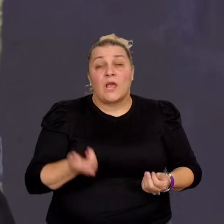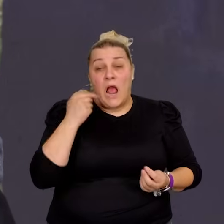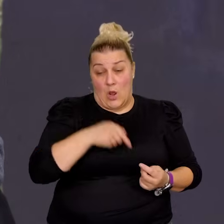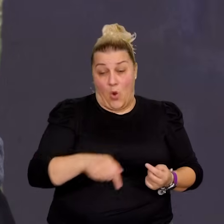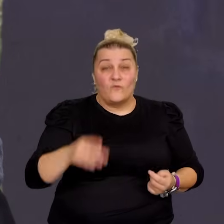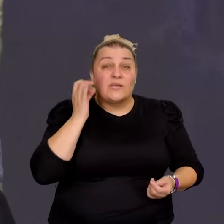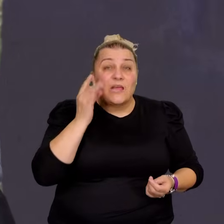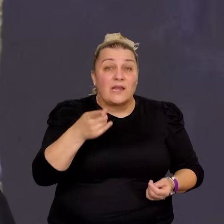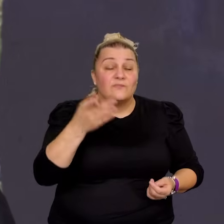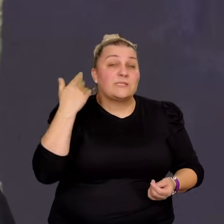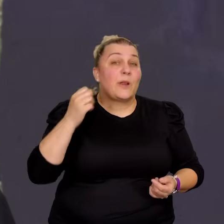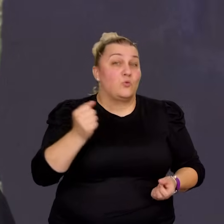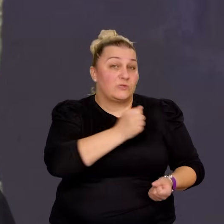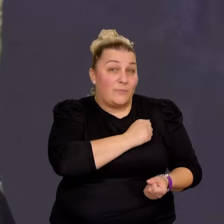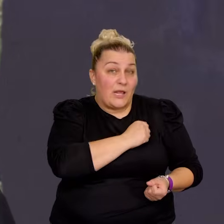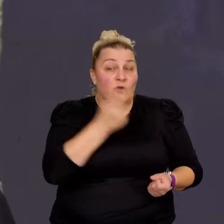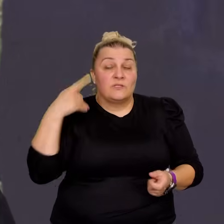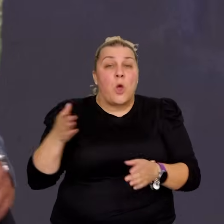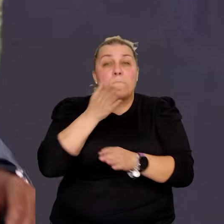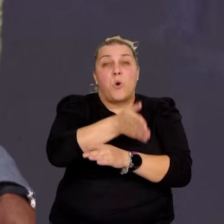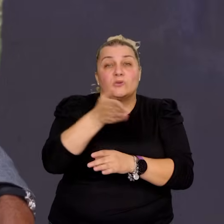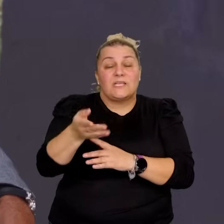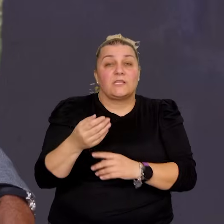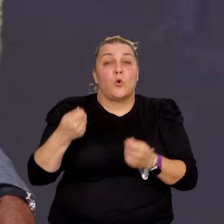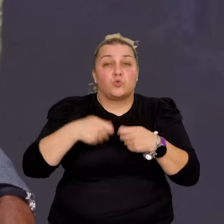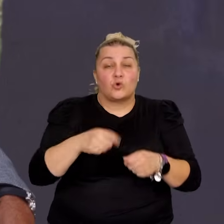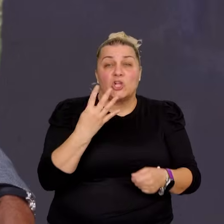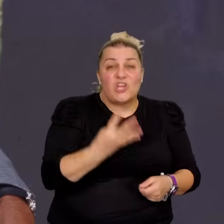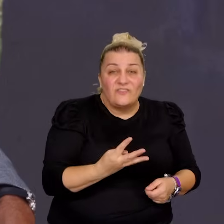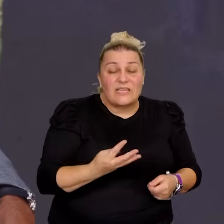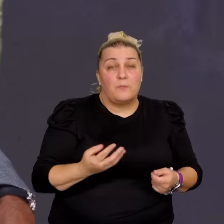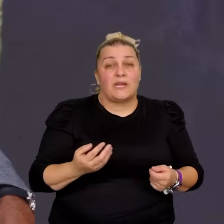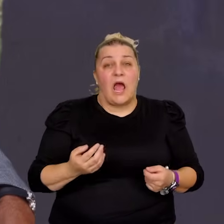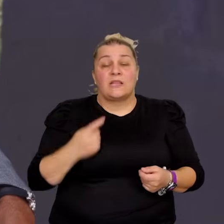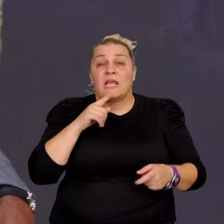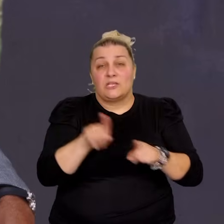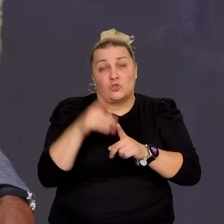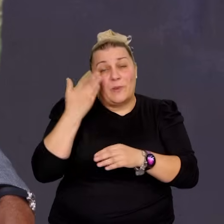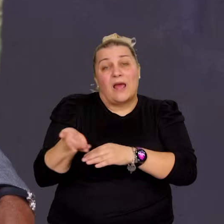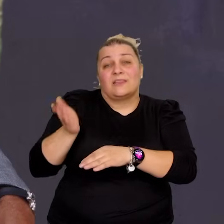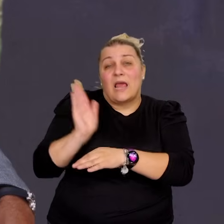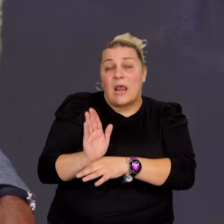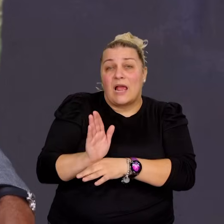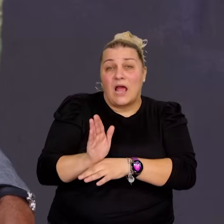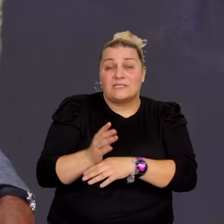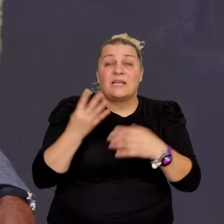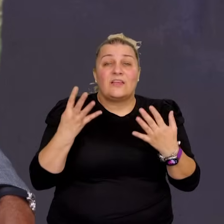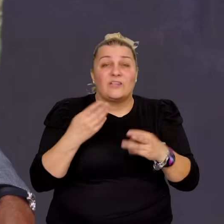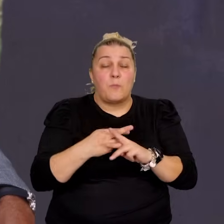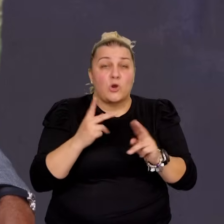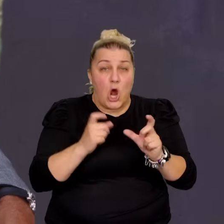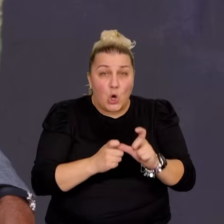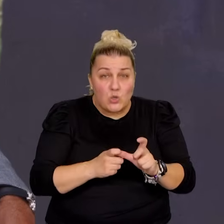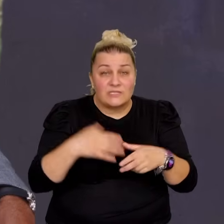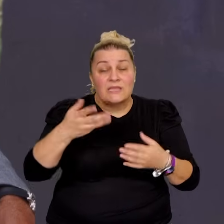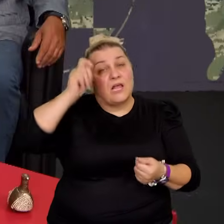evo, ovih dana u Splitu bili ste tu i posjetili ste i udrugu veterana 4. gardijske brigade, bili ste sa delegacijom čelnih ljudi 9. bojne